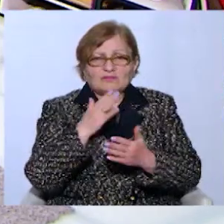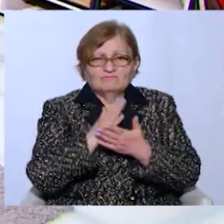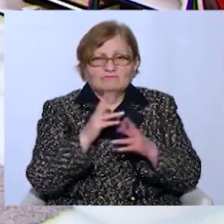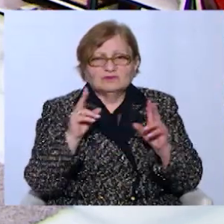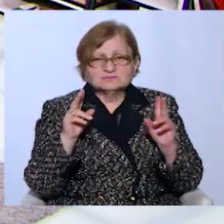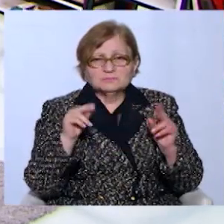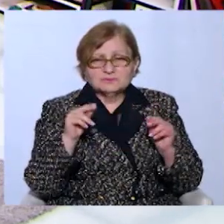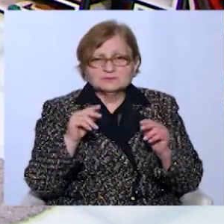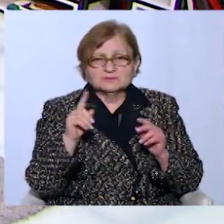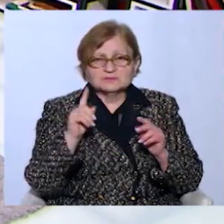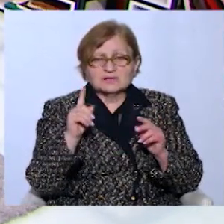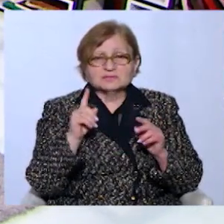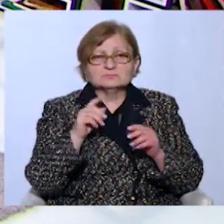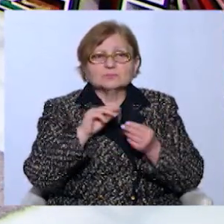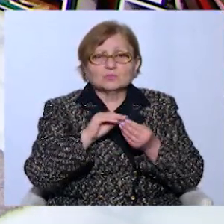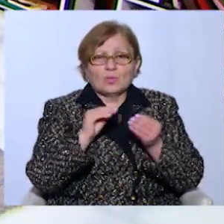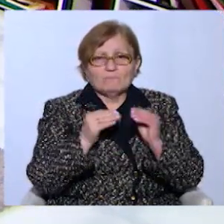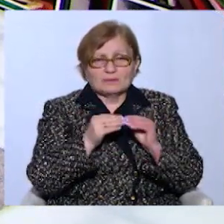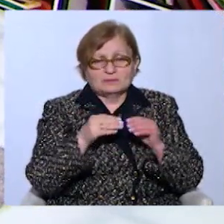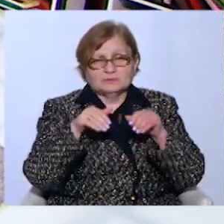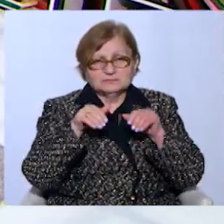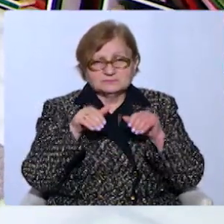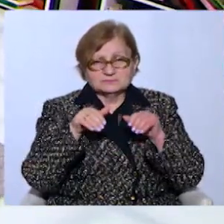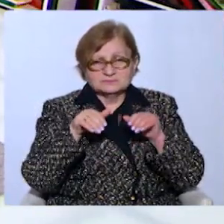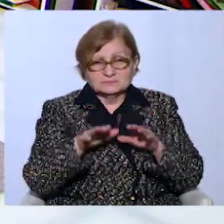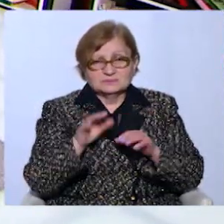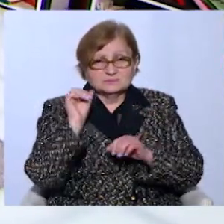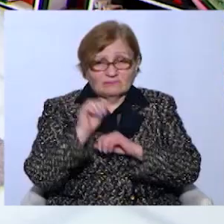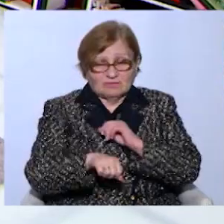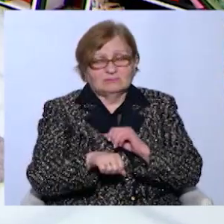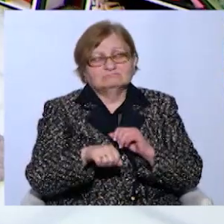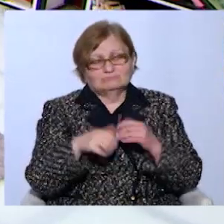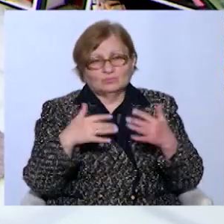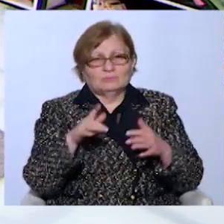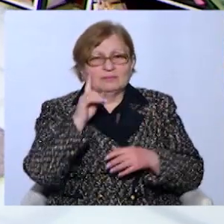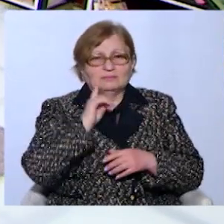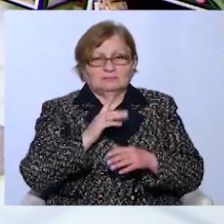რაღაც პრობლემა გადავლახავთ. აბადიეთ ამ შესავლისთვის, მაგრამ სურდა რომ ეს მეთქვა.